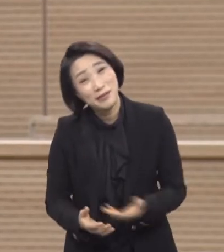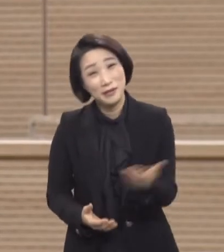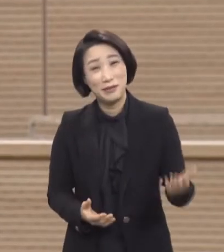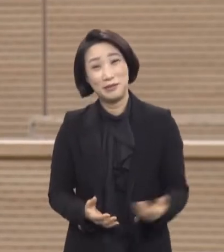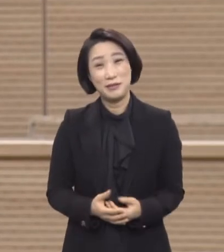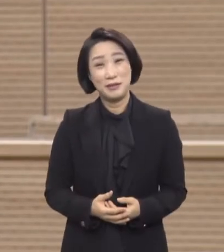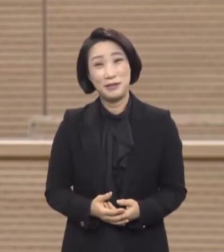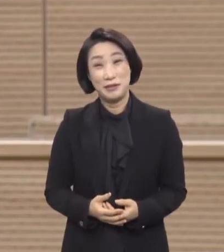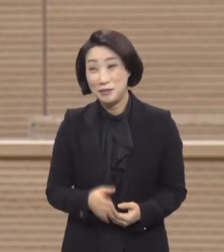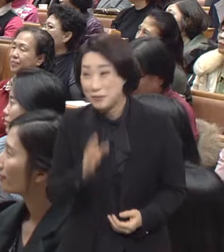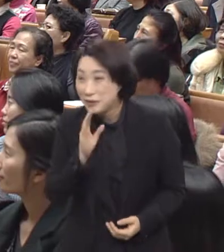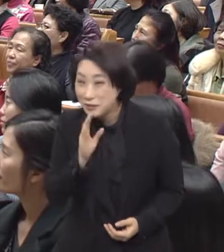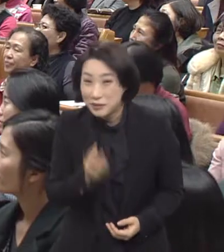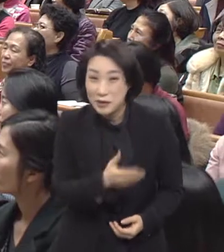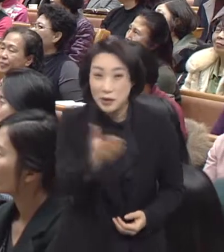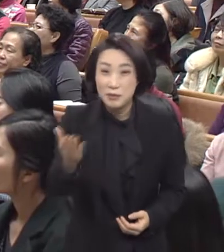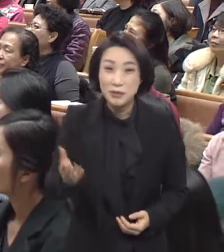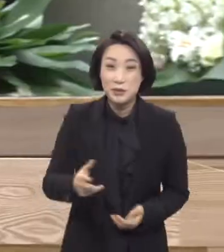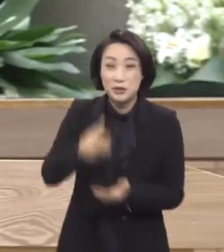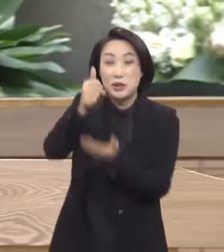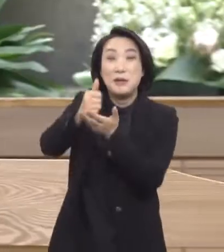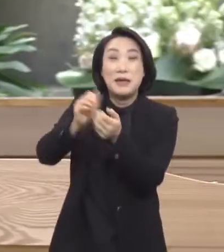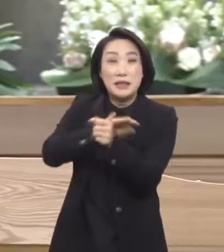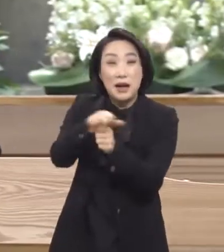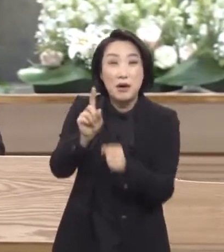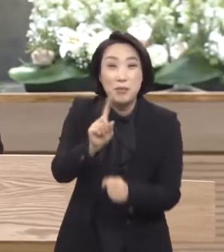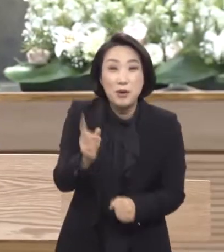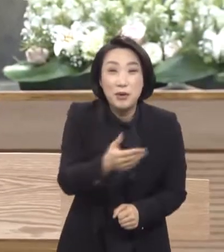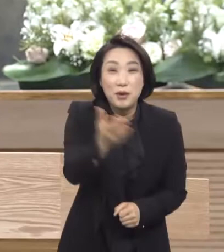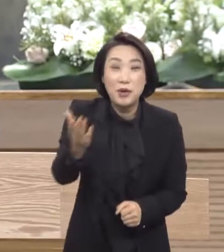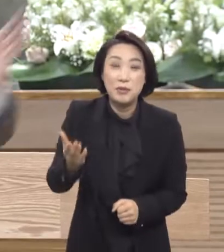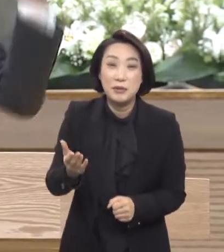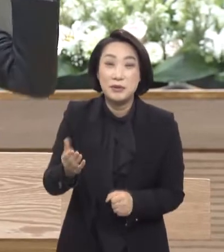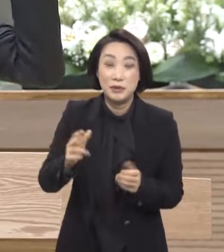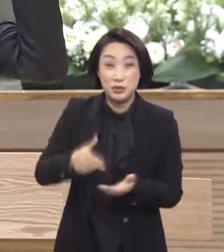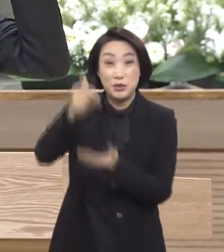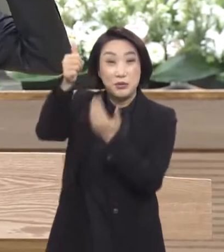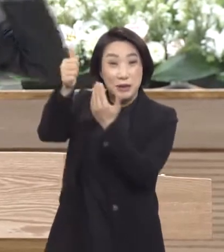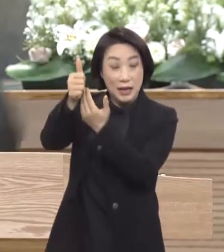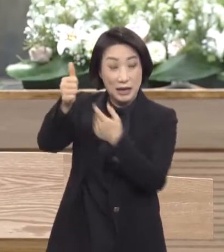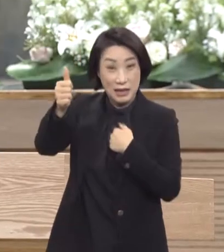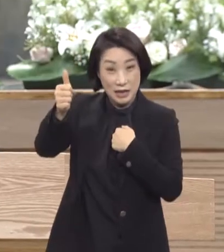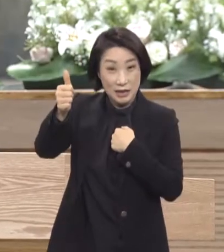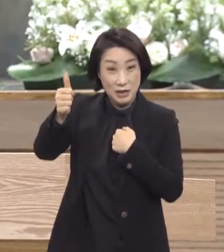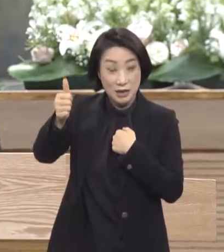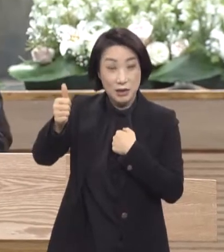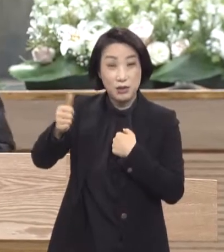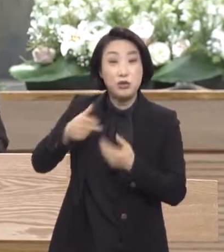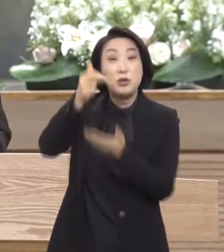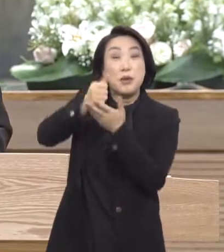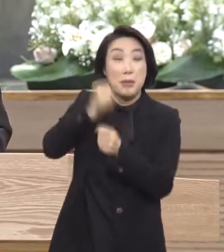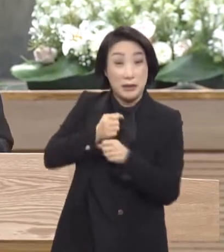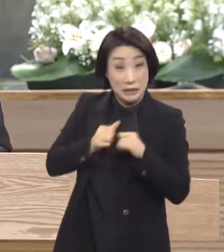생기고. 그렇잖아요. 우리 주님의 사랑은 주님께 우리는 피조물로서